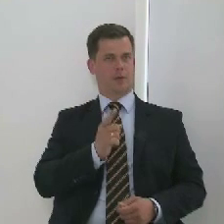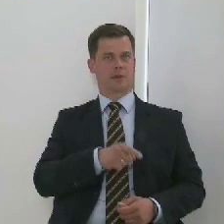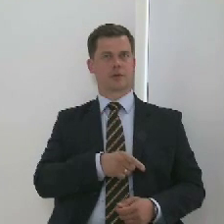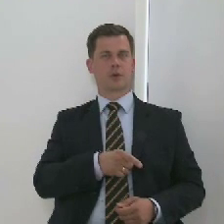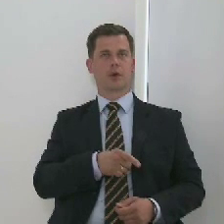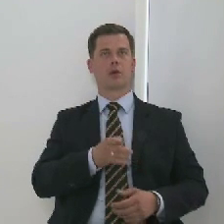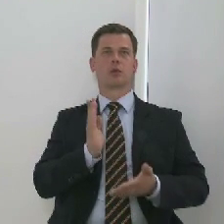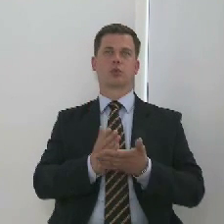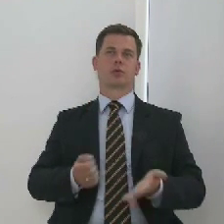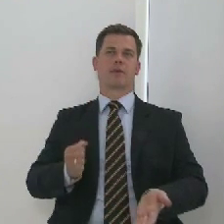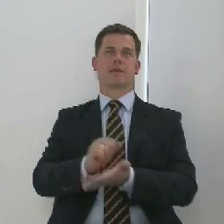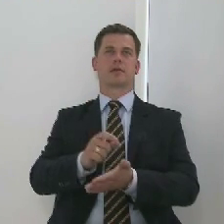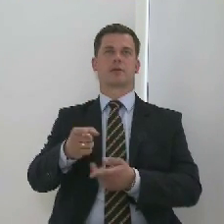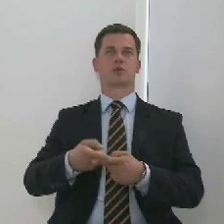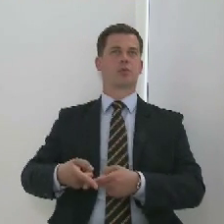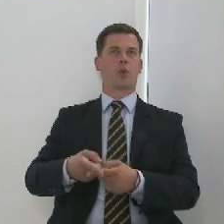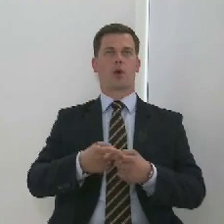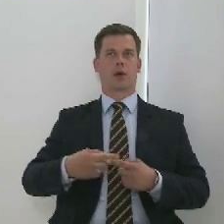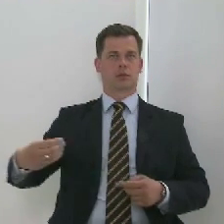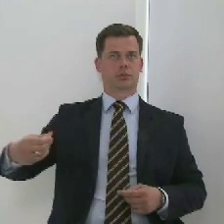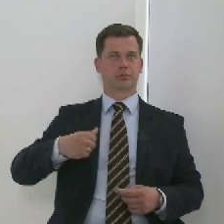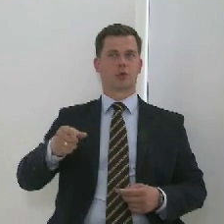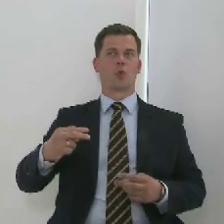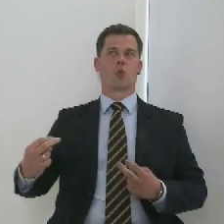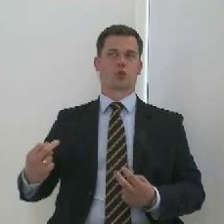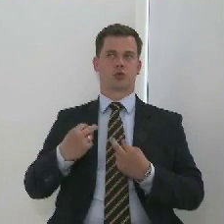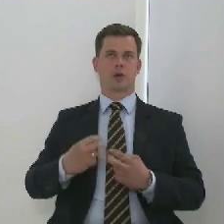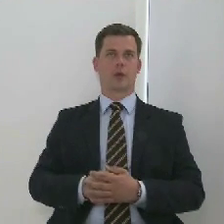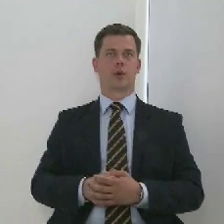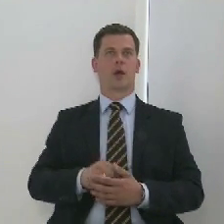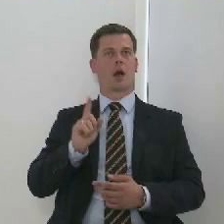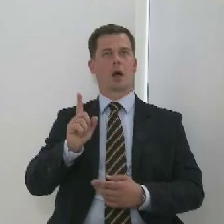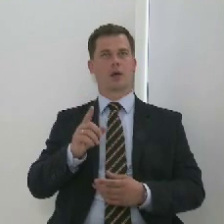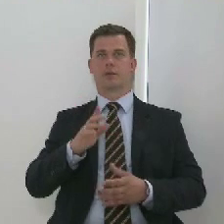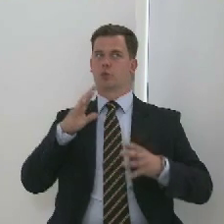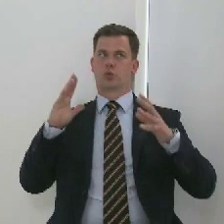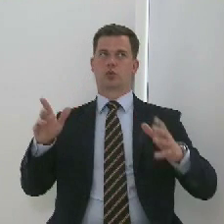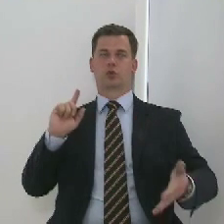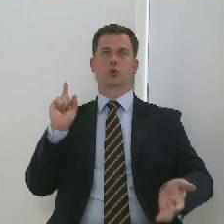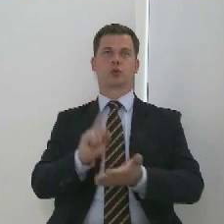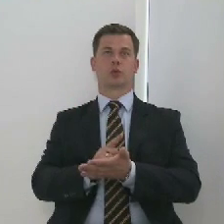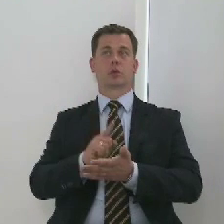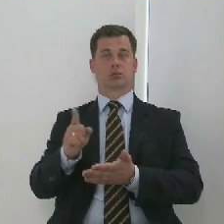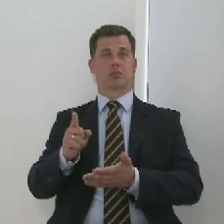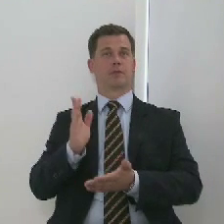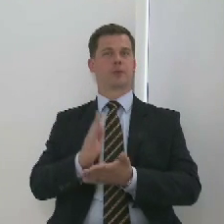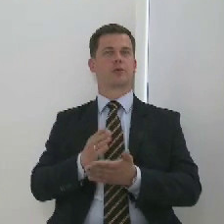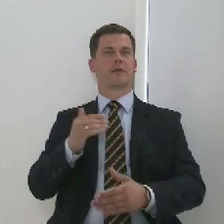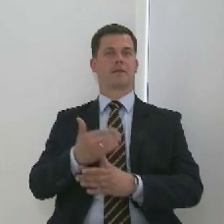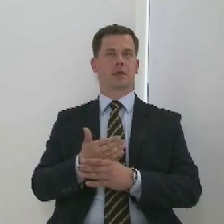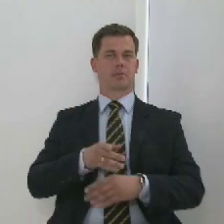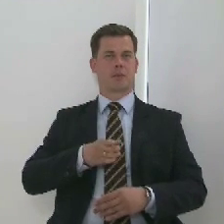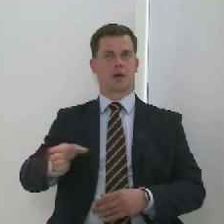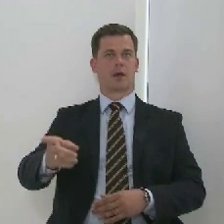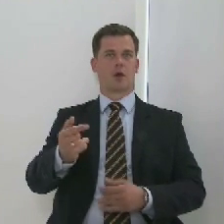rozwiązania i zainwestowała w spółkę, więc jest udziałowcem naszej spółki, ale jest to ogromny sukces, ponieważ jest to partner branżowy i technologiczny,